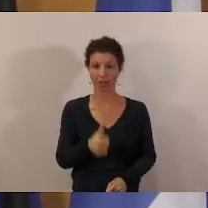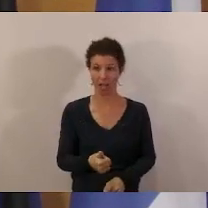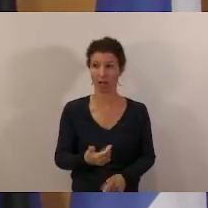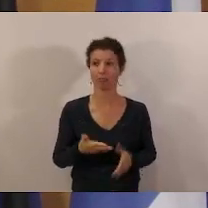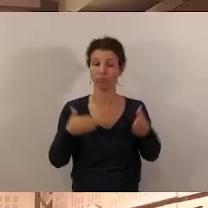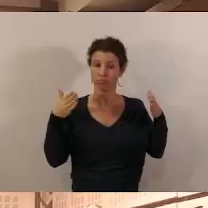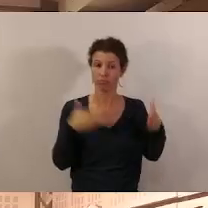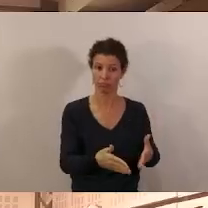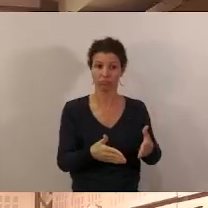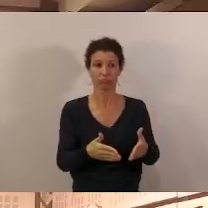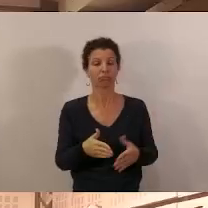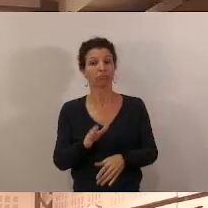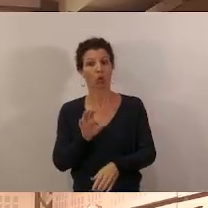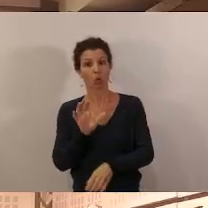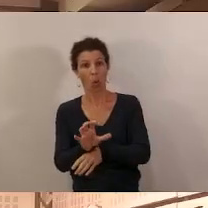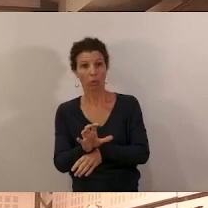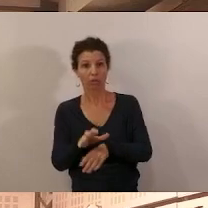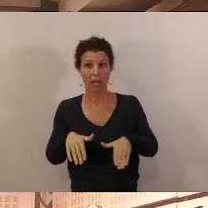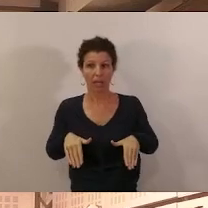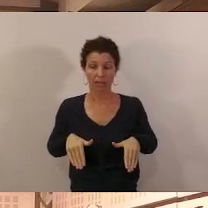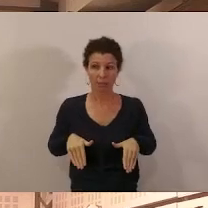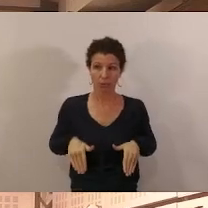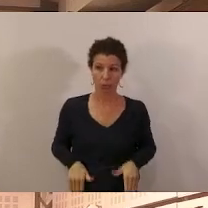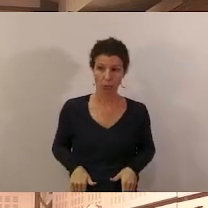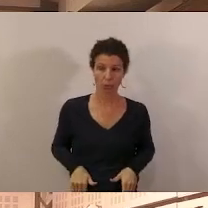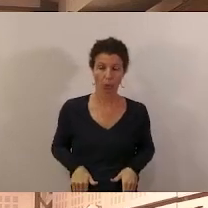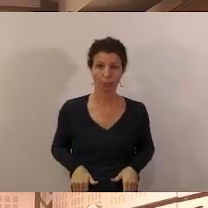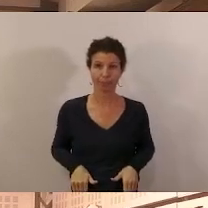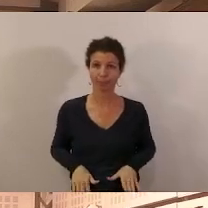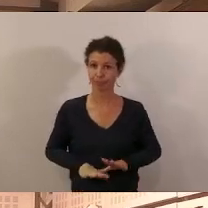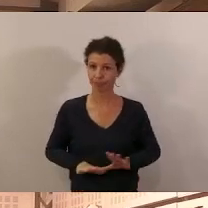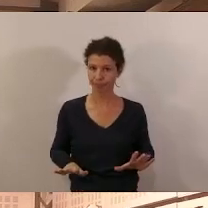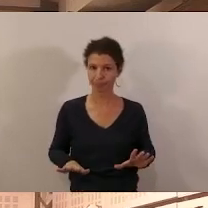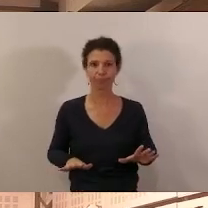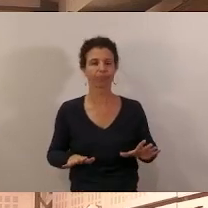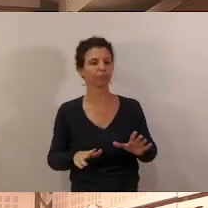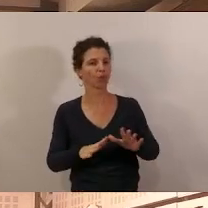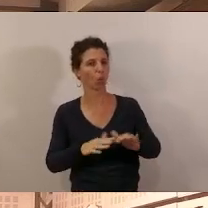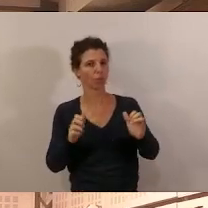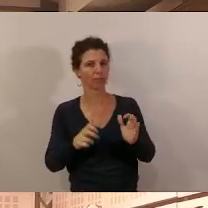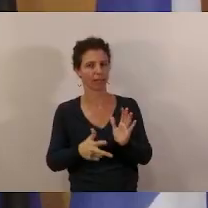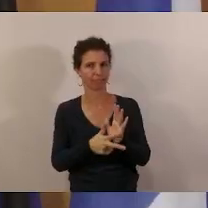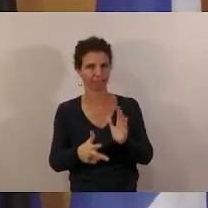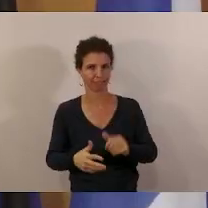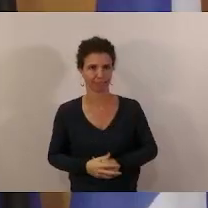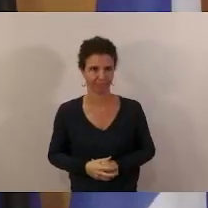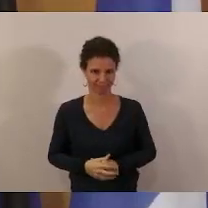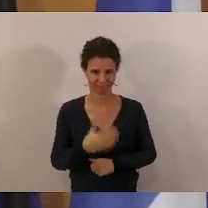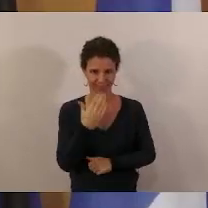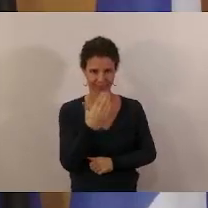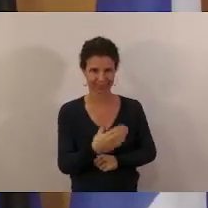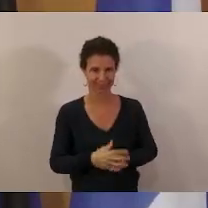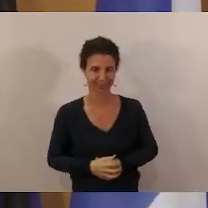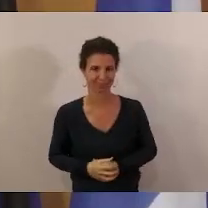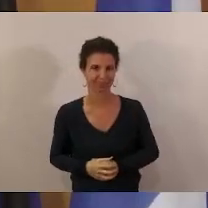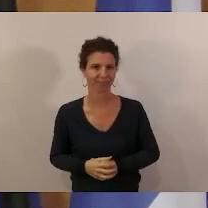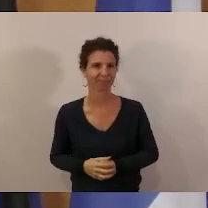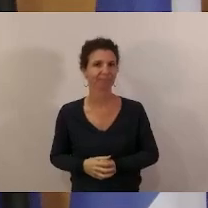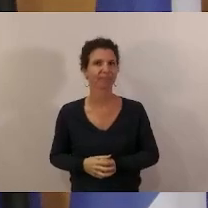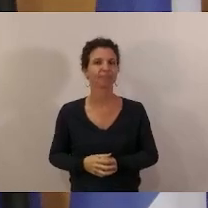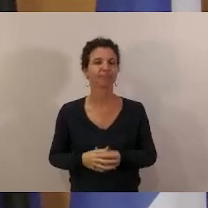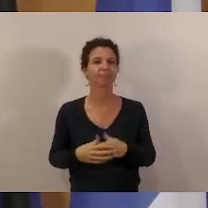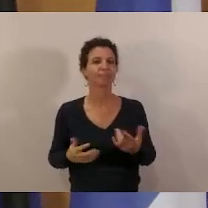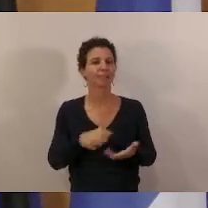contres, des abstentions, avis favorable du Conseil? Je vous remercie.